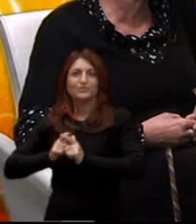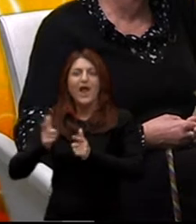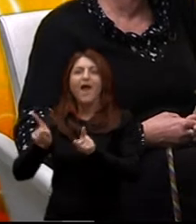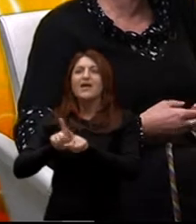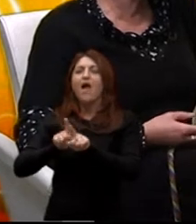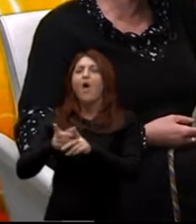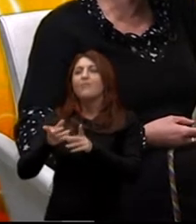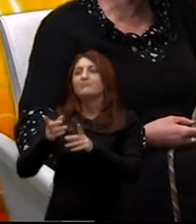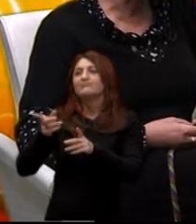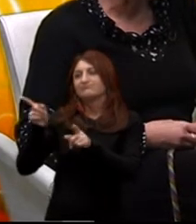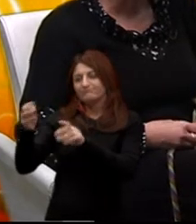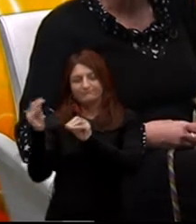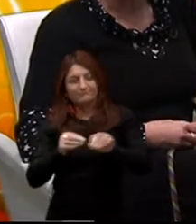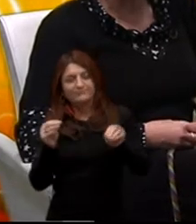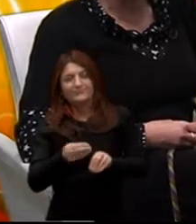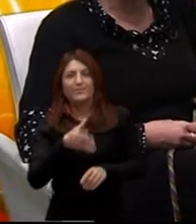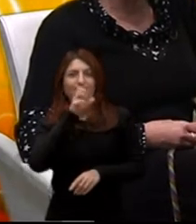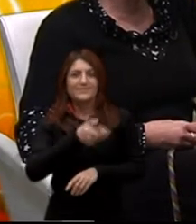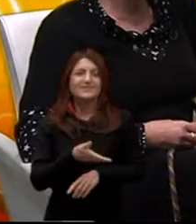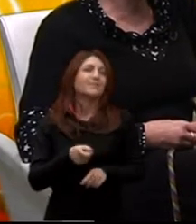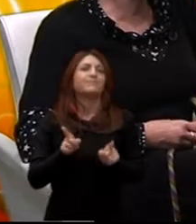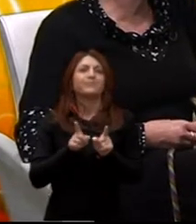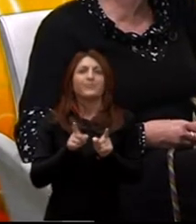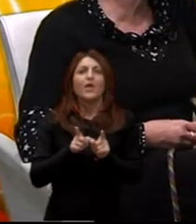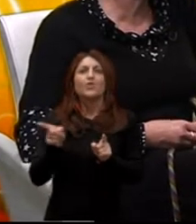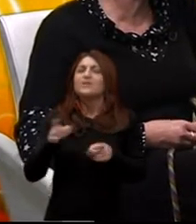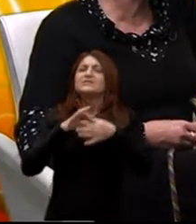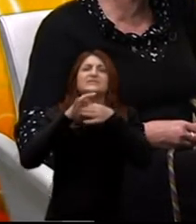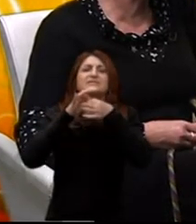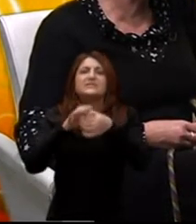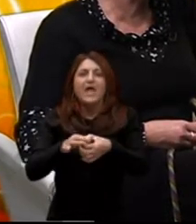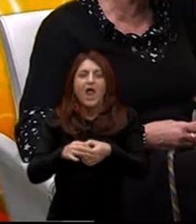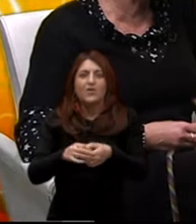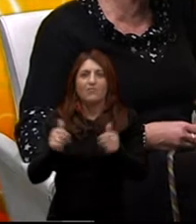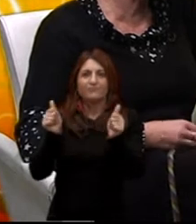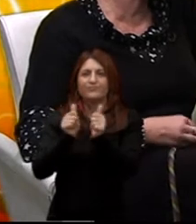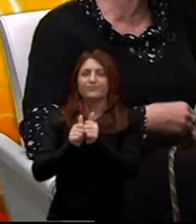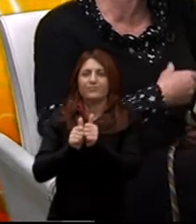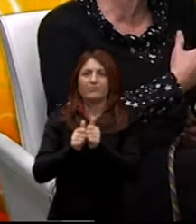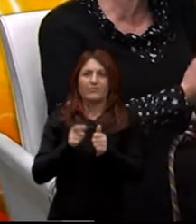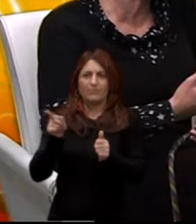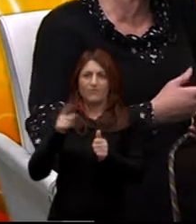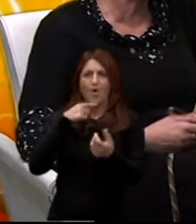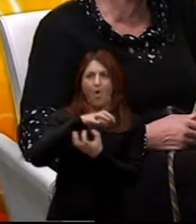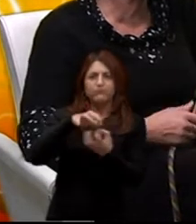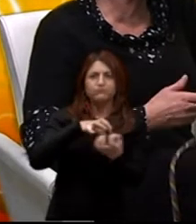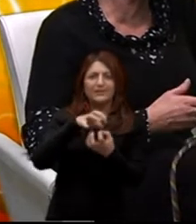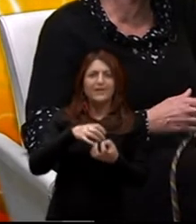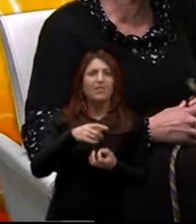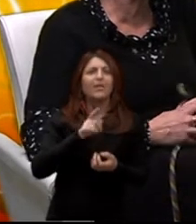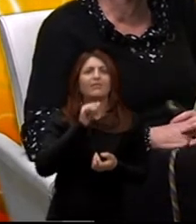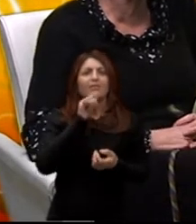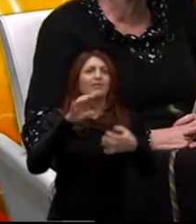odgoj tom štenetu. Socijalizatori su kontinuirano u kontaktu sa instruktorima i sa